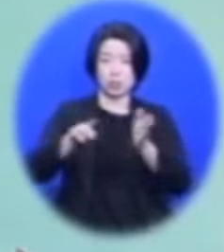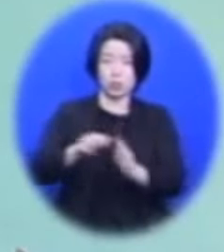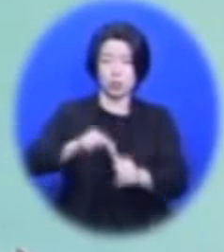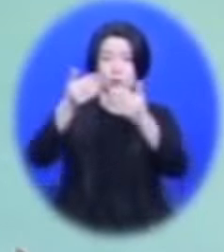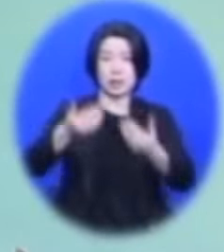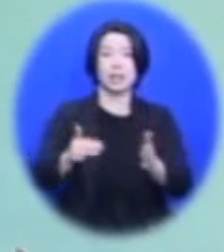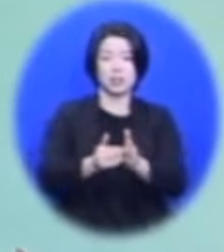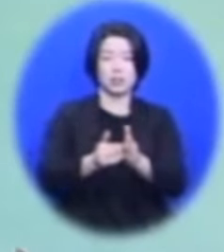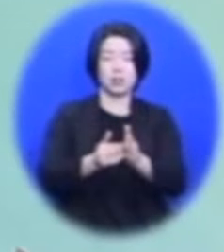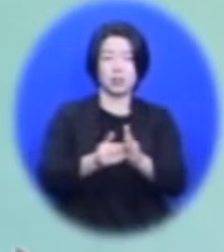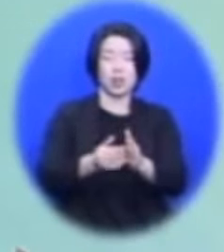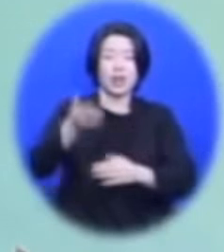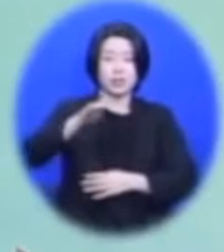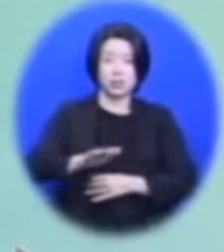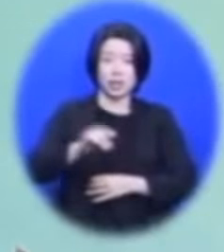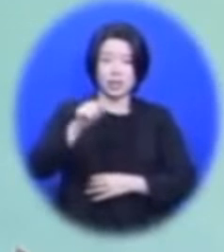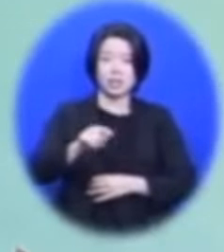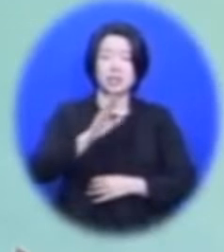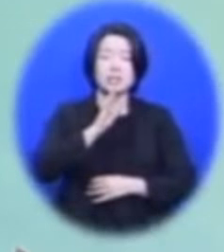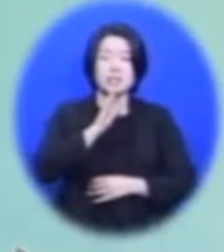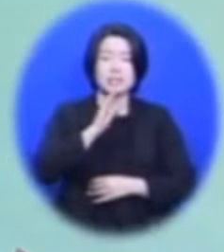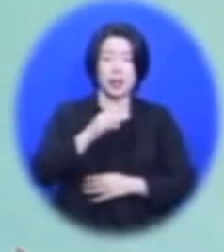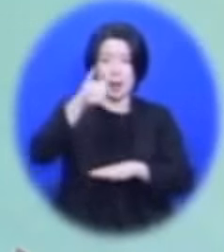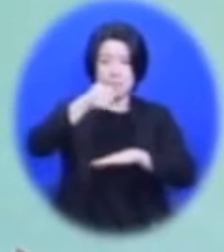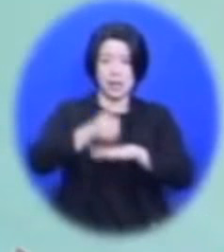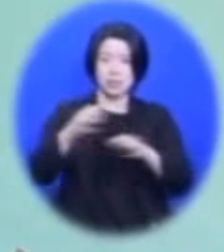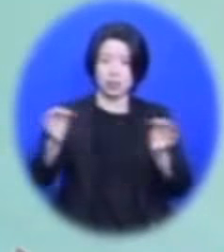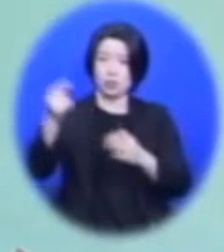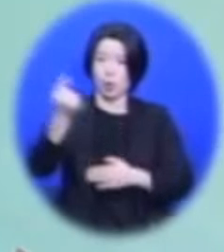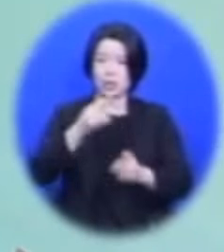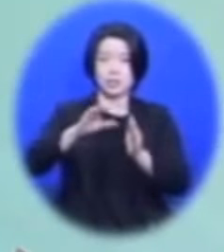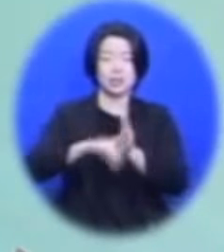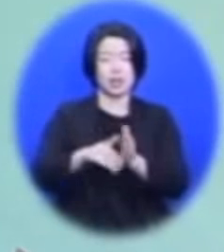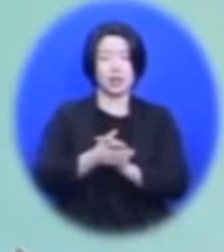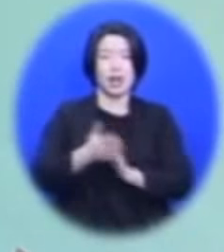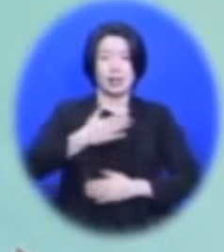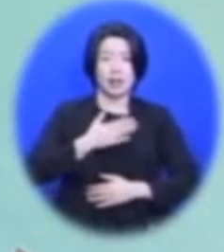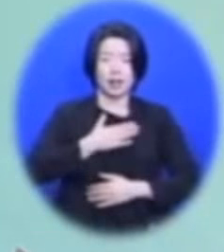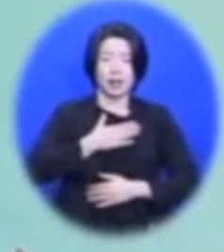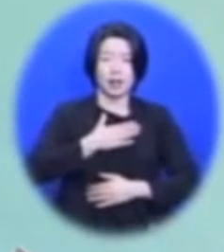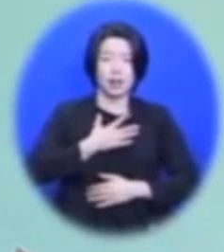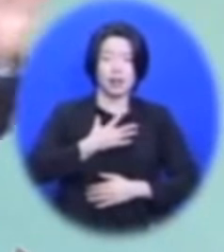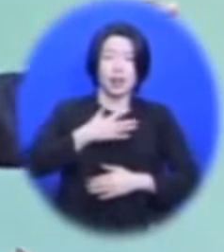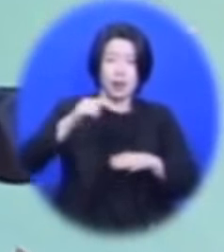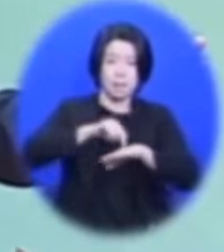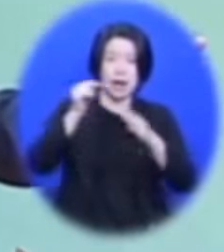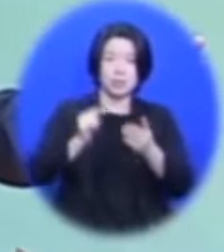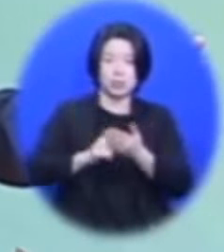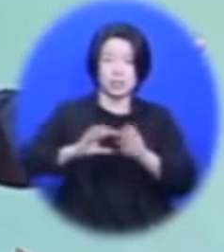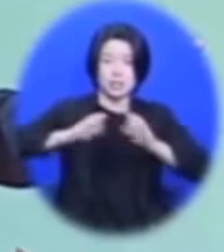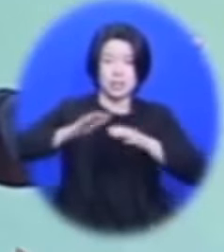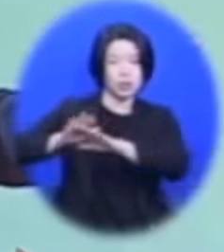받았습니다. 그러나 이제 진짜 마지막 순간에 왔을 때 내가 마음을 세상에 두고